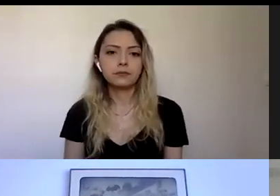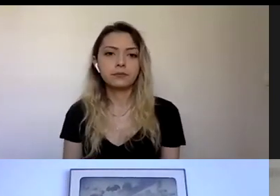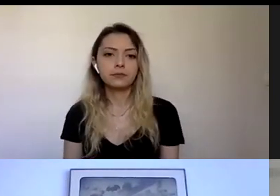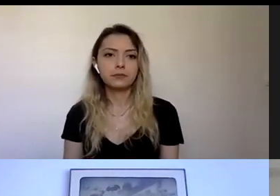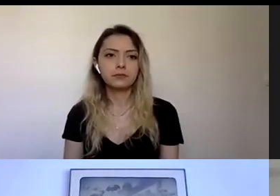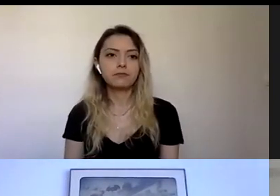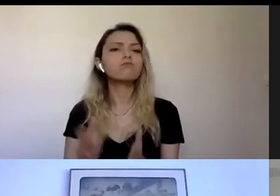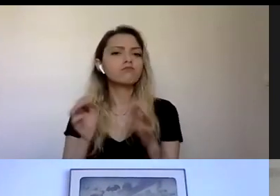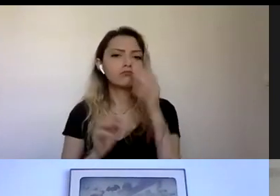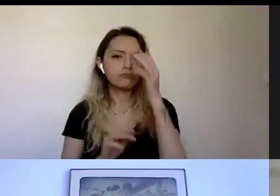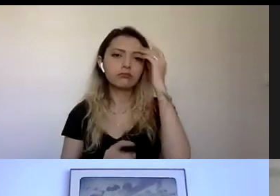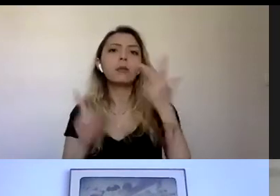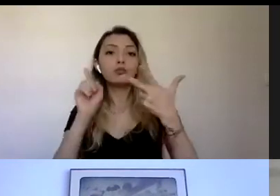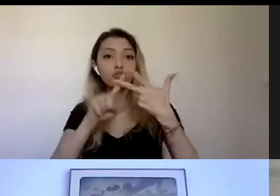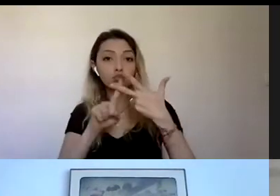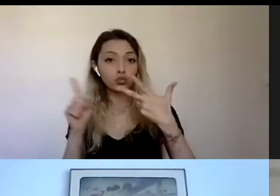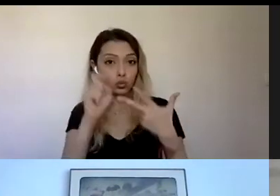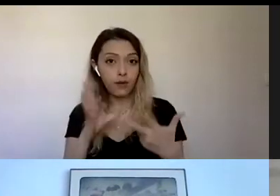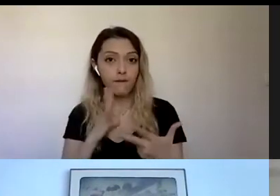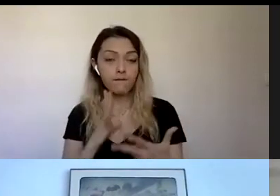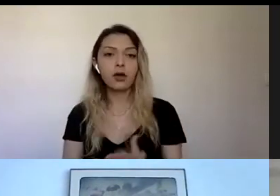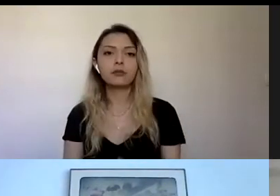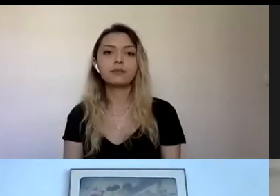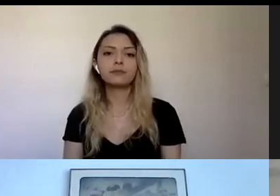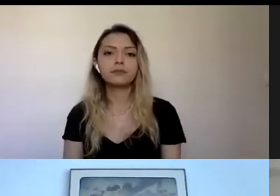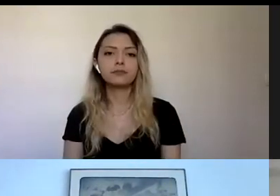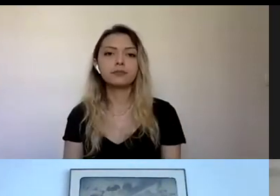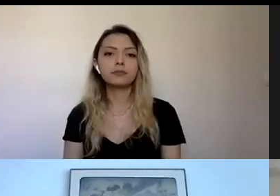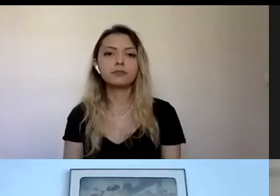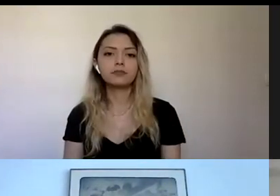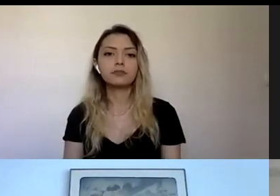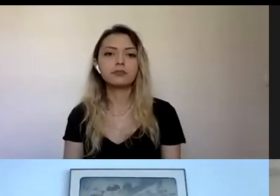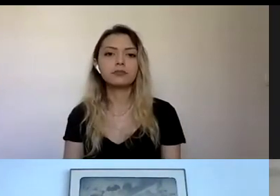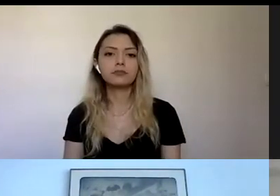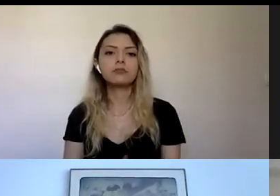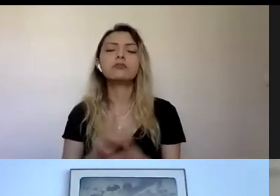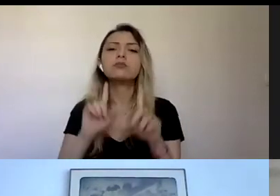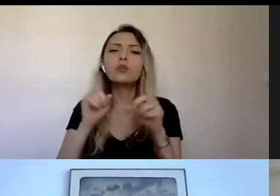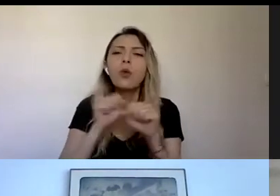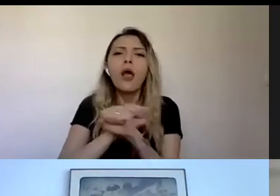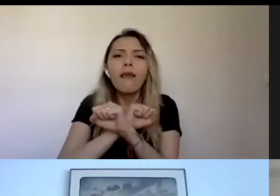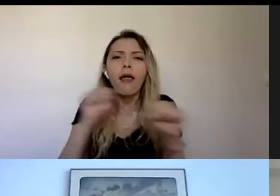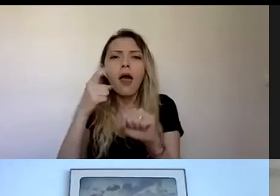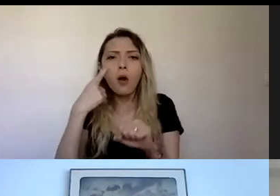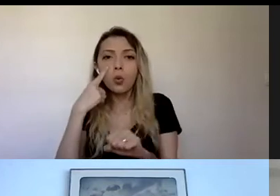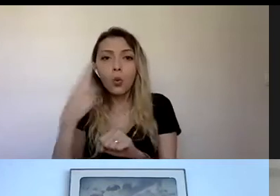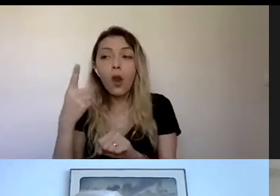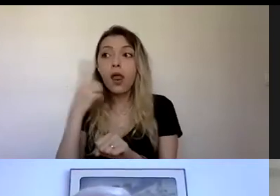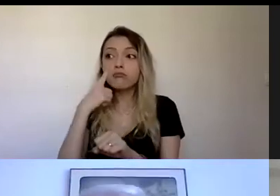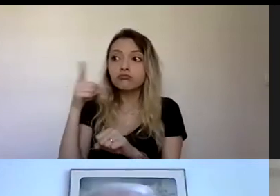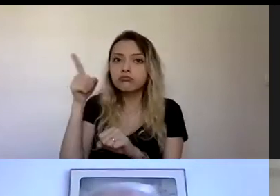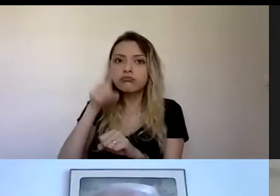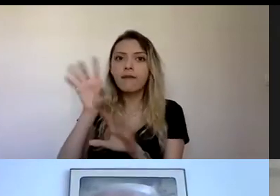Evet, Bir diğer edebilirim. soru daha var. Bulunan ihlaller sonrasında devletlere